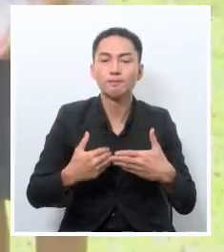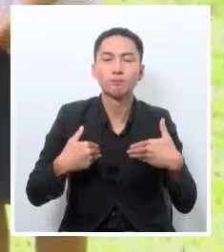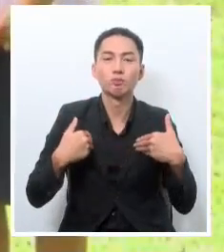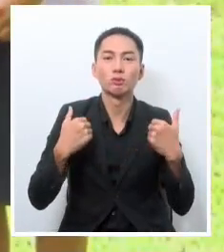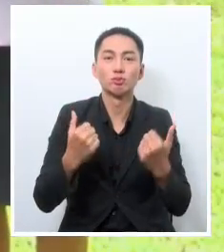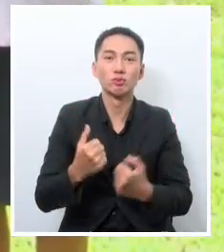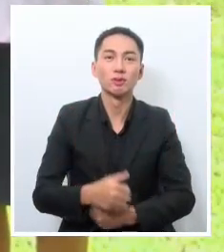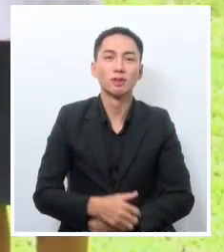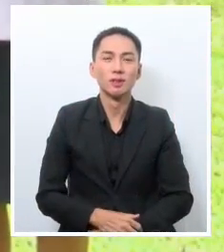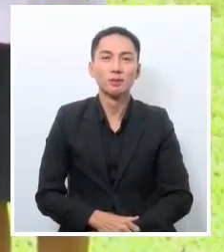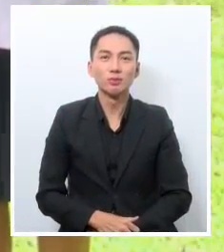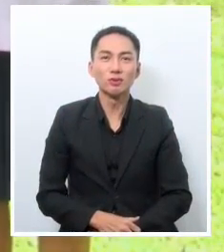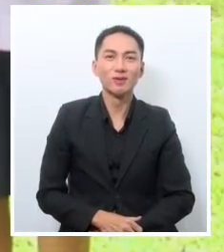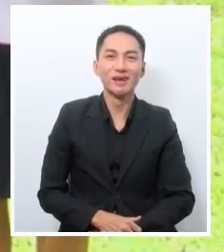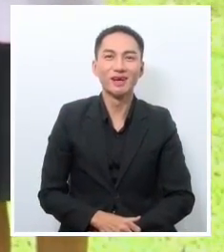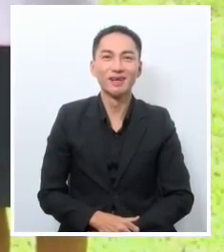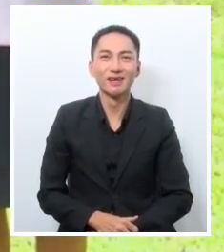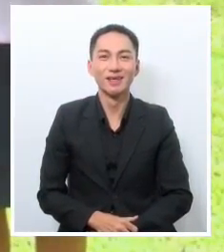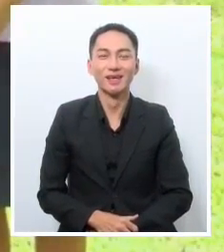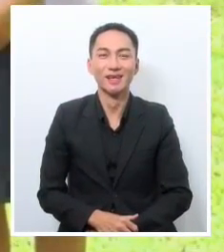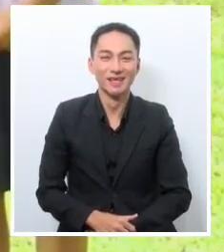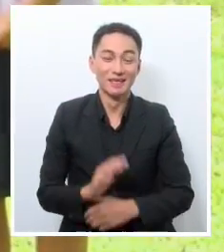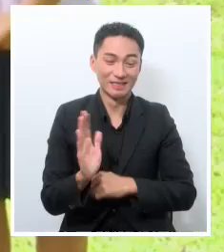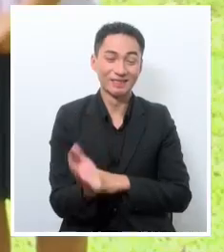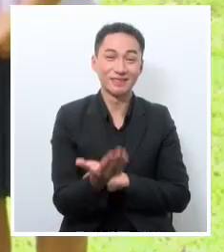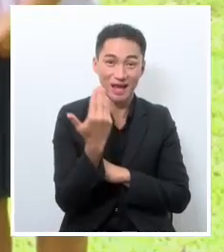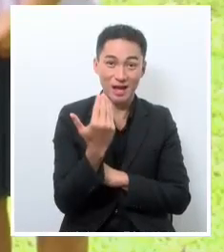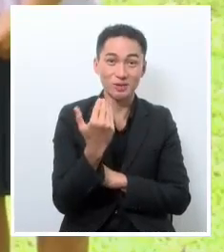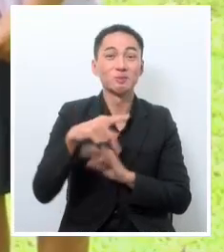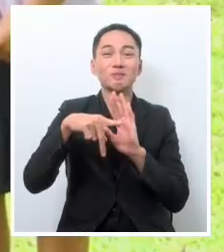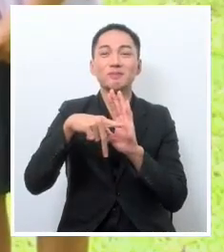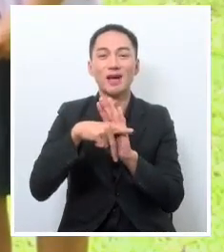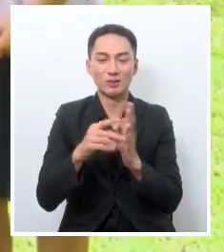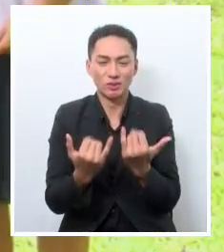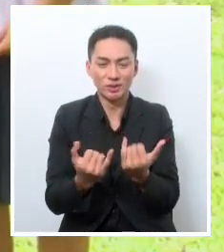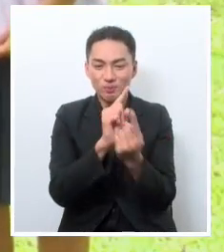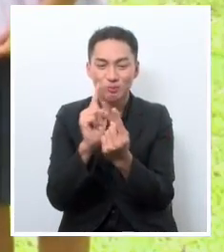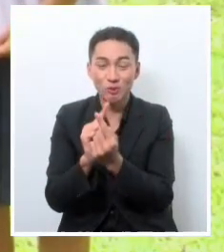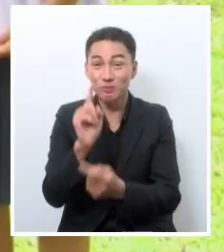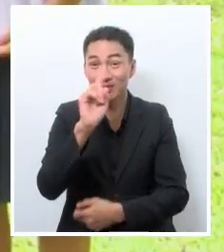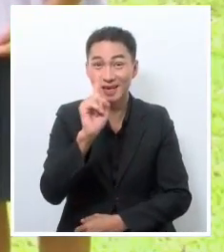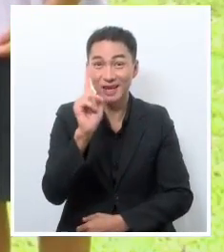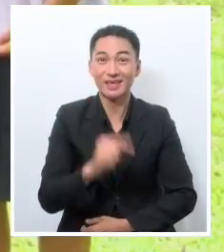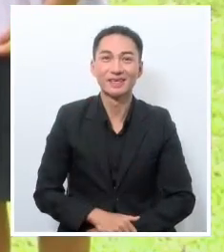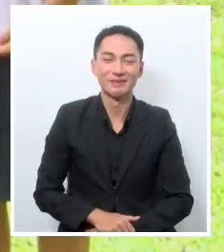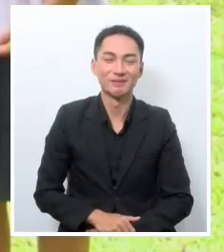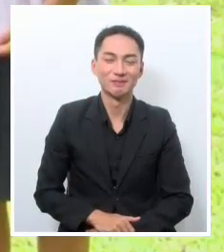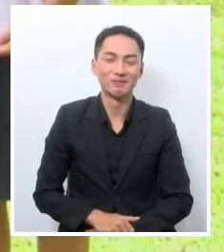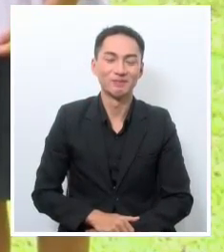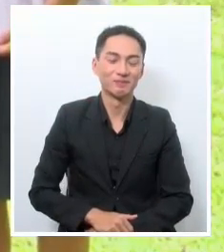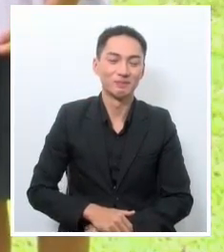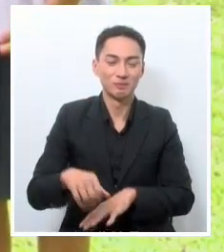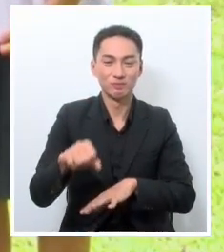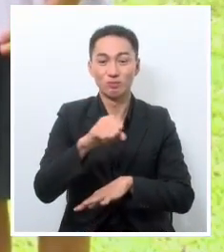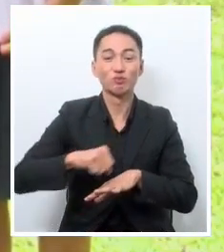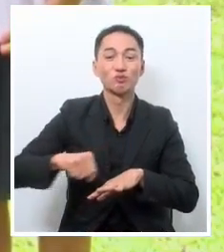ถึงสวัสดีค่ะพฤหัสเช้าข่าวสปถกับเรานะคะวันนี้เรามาอยู่ที่อุทยานเทิดพระ